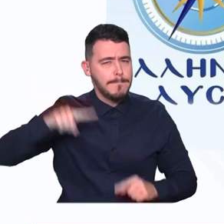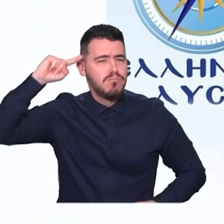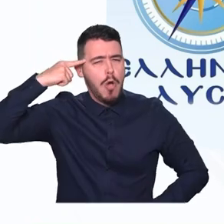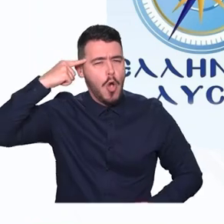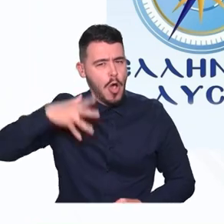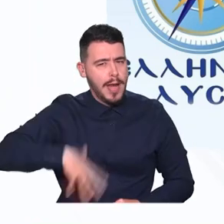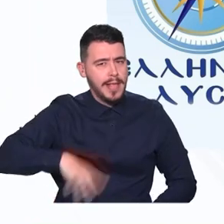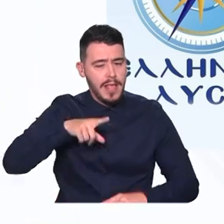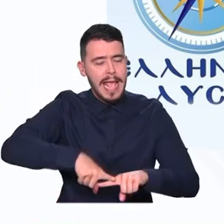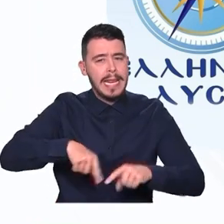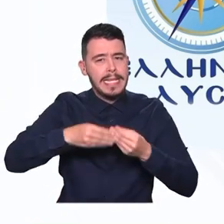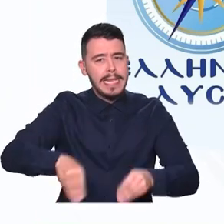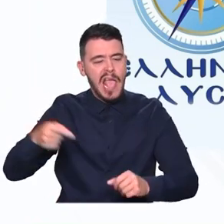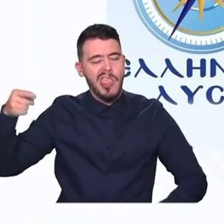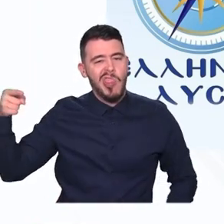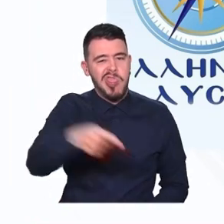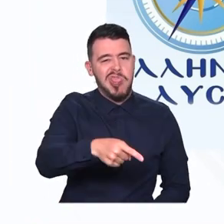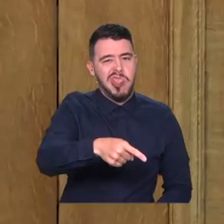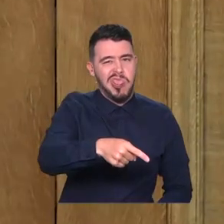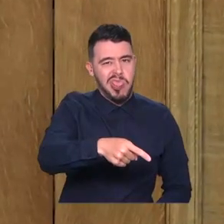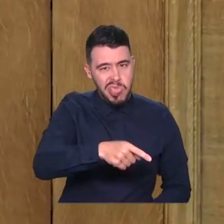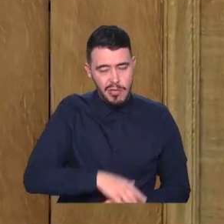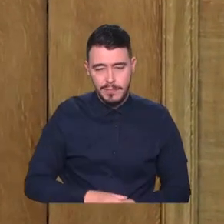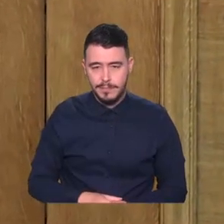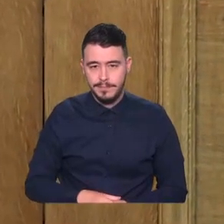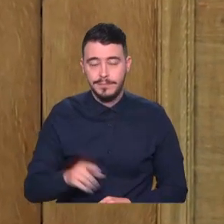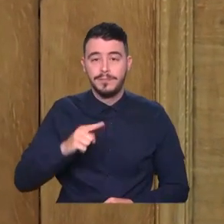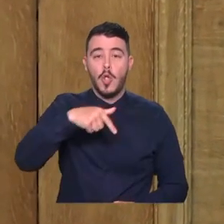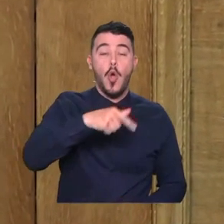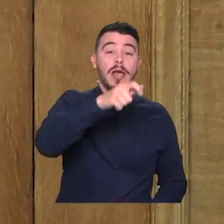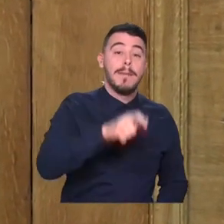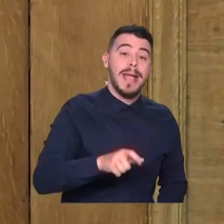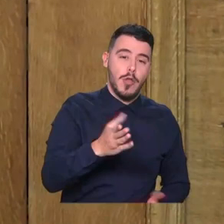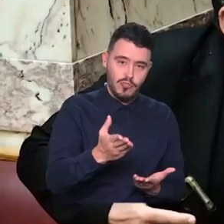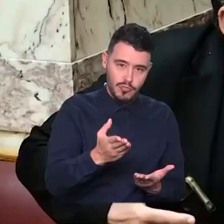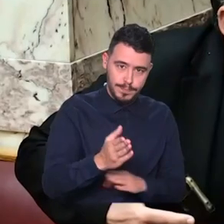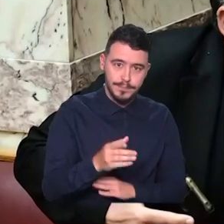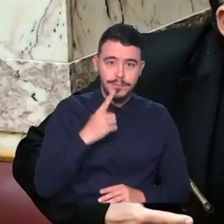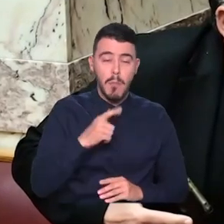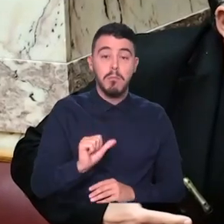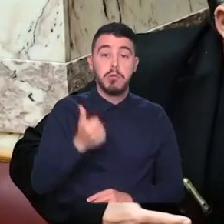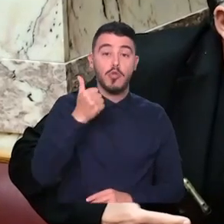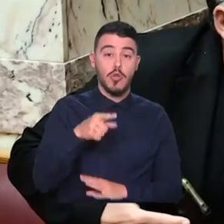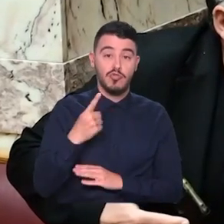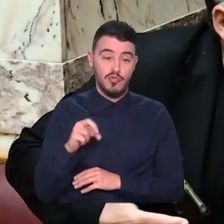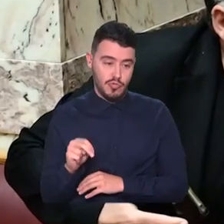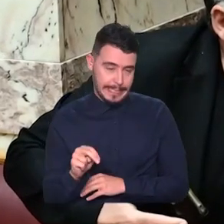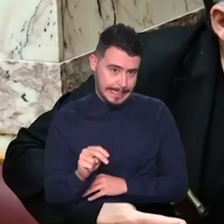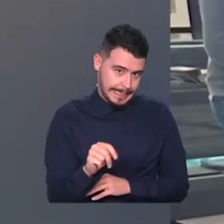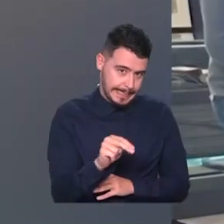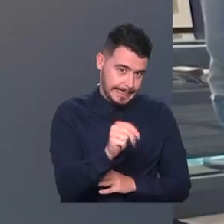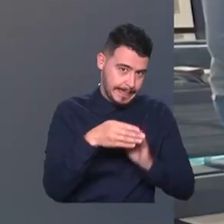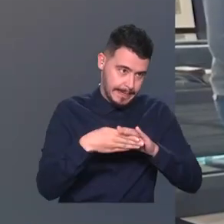Λύση, επινοώντας τον ως γραμμή υπεράσπισης. Ο κύριος Γραμμένος βγαίνει πρώτος από την αίθουσα και σε αυτό το σημείο σηκώνεται ο Κωνσταντίνος